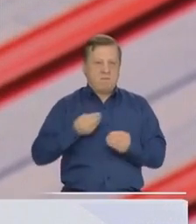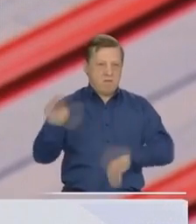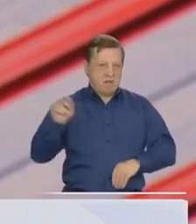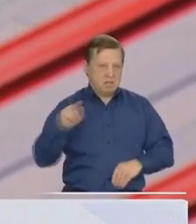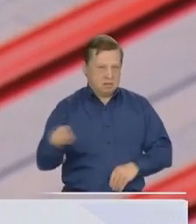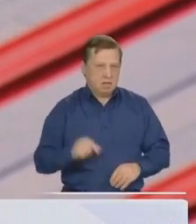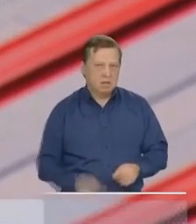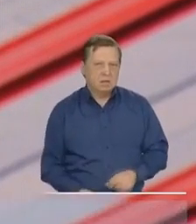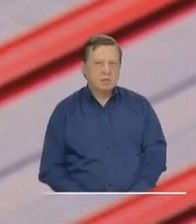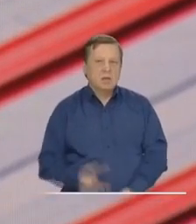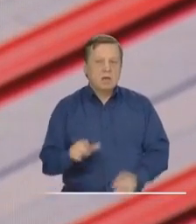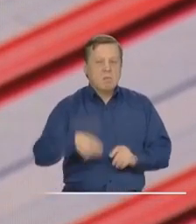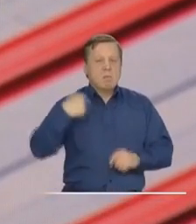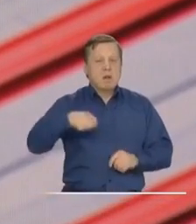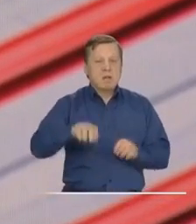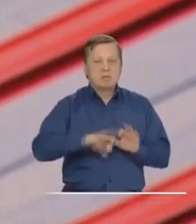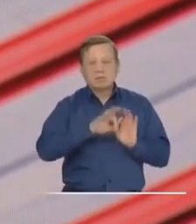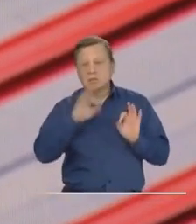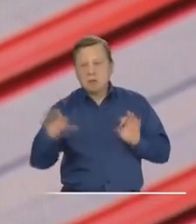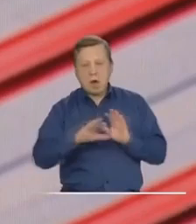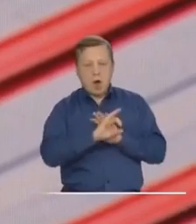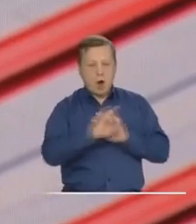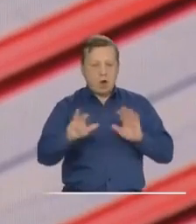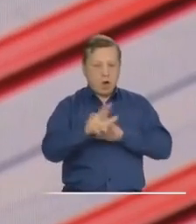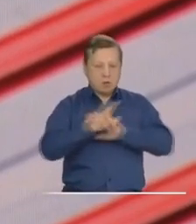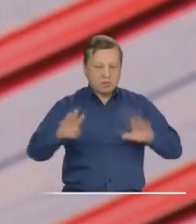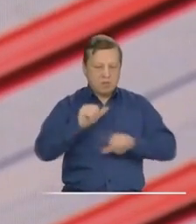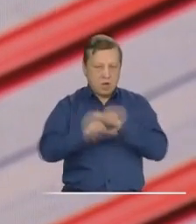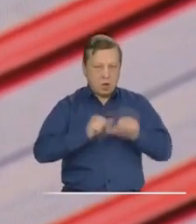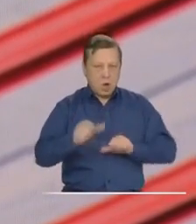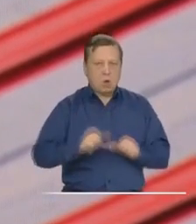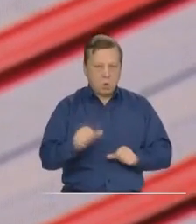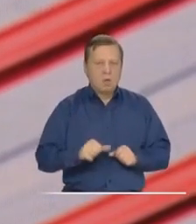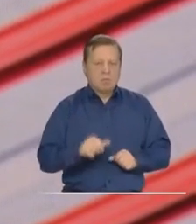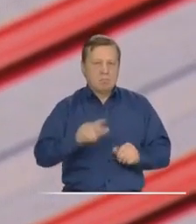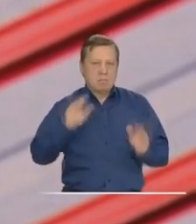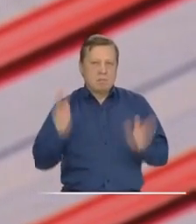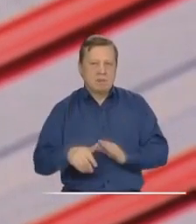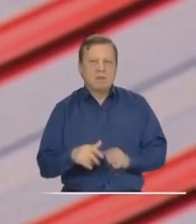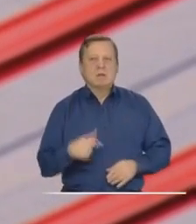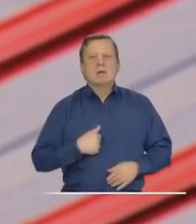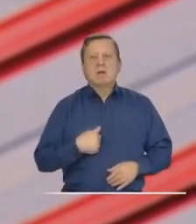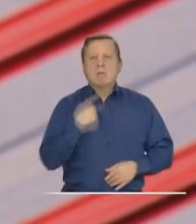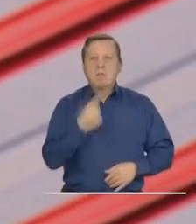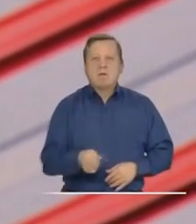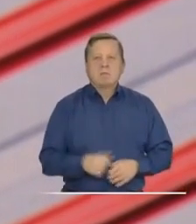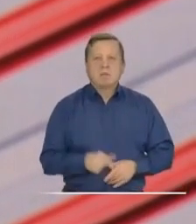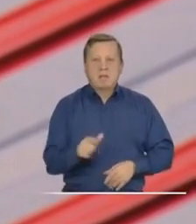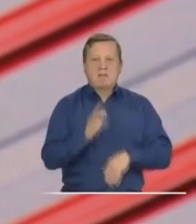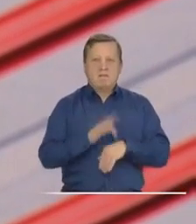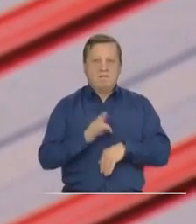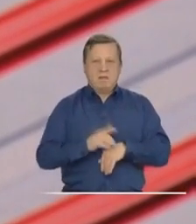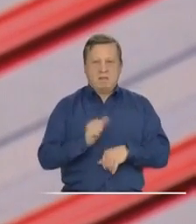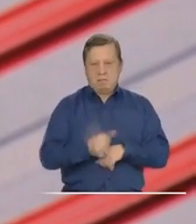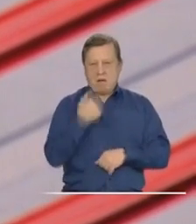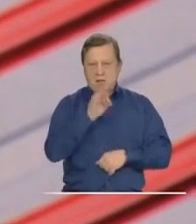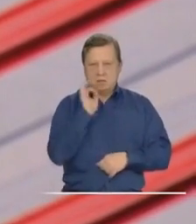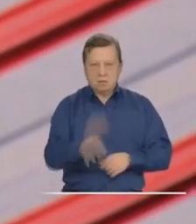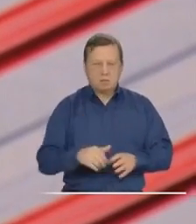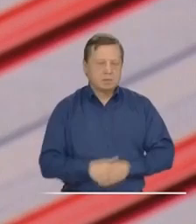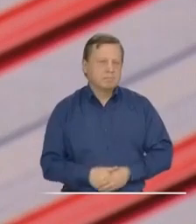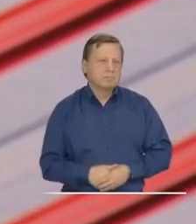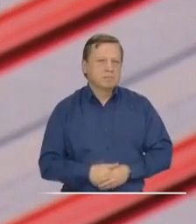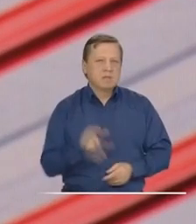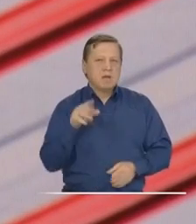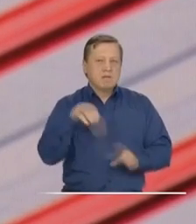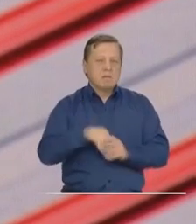wszystkich prezentów do tej pory którzy byli po 89 roku w jednej kadencji związku z powyższym ten wynik jest naprawdę bardzo dobre między innymi